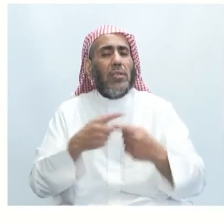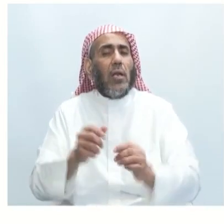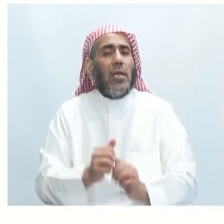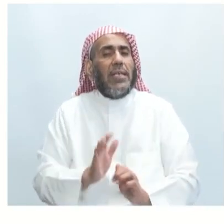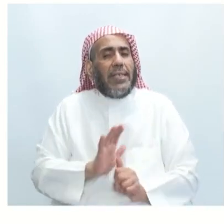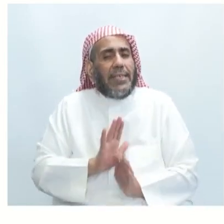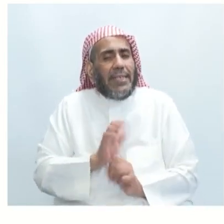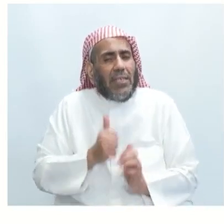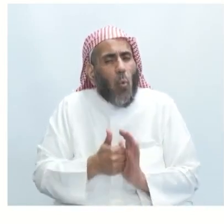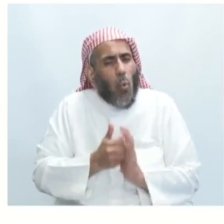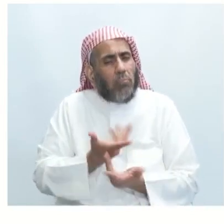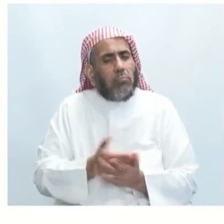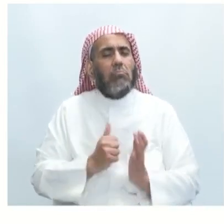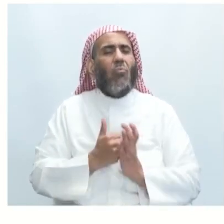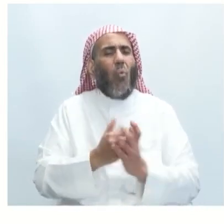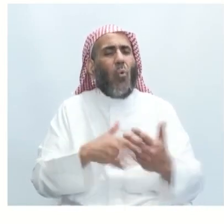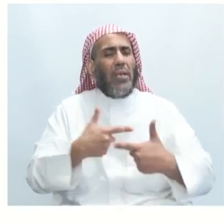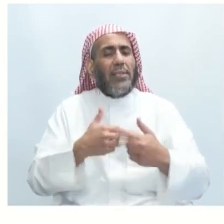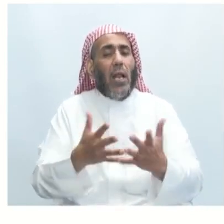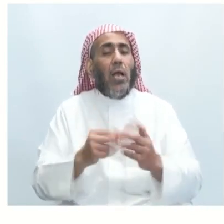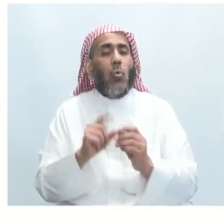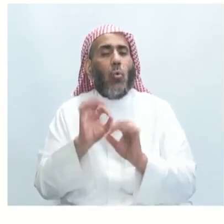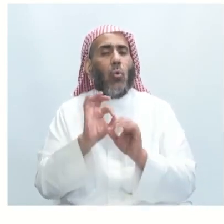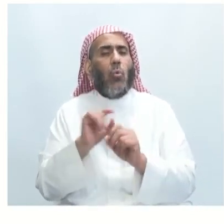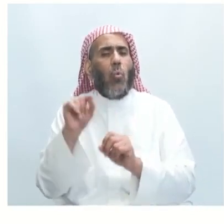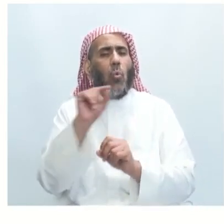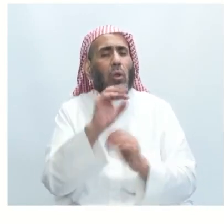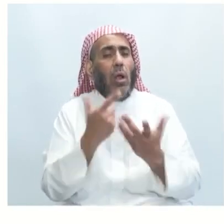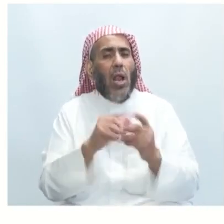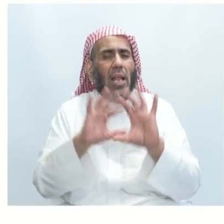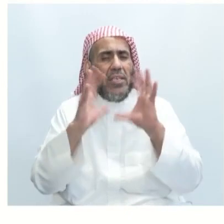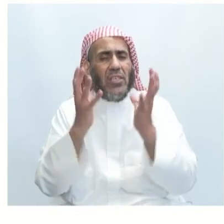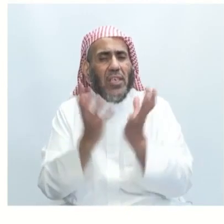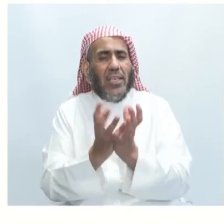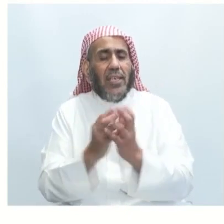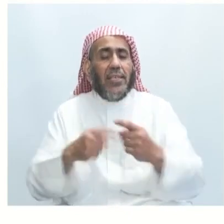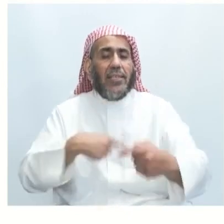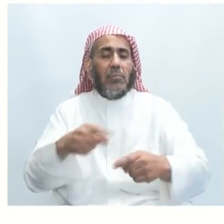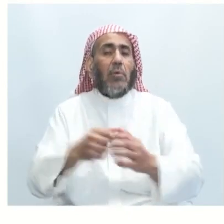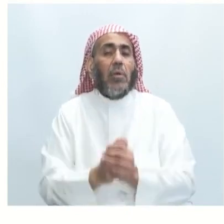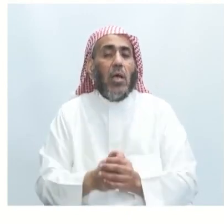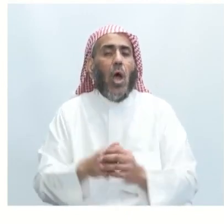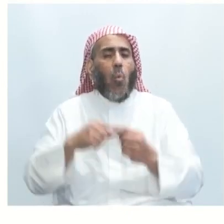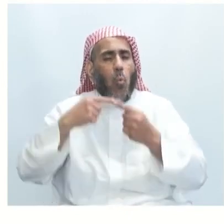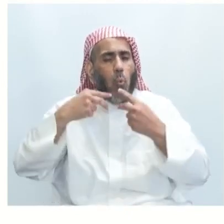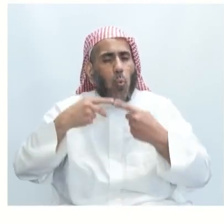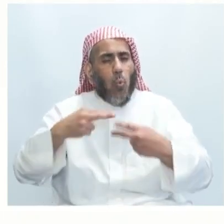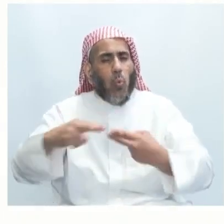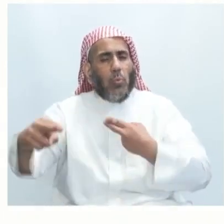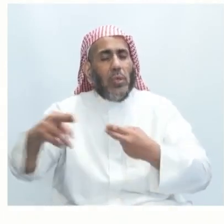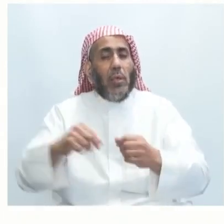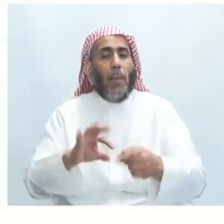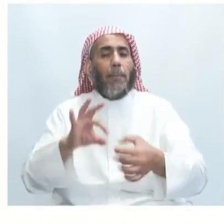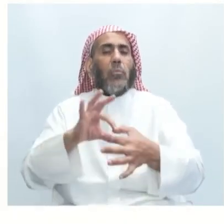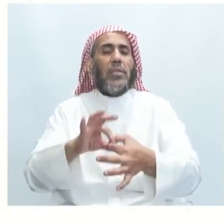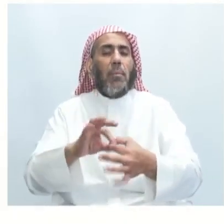تلقائيا الى ادراك كل كل نقطه وكانها على شكل استمرار اي ممتده ومتصله